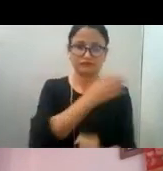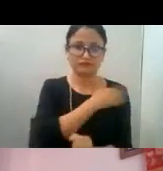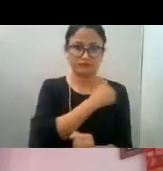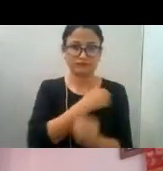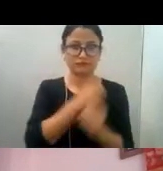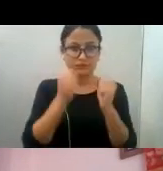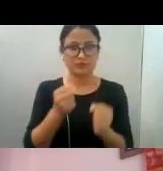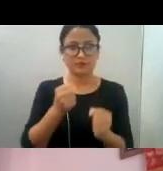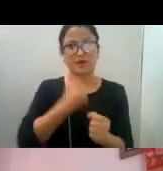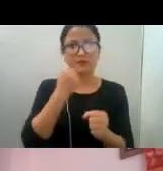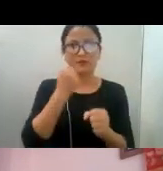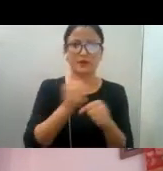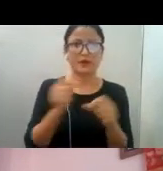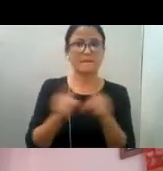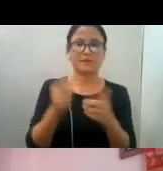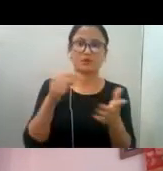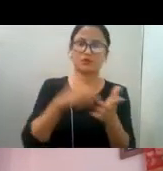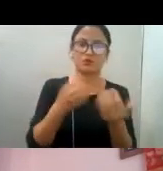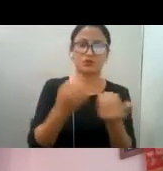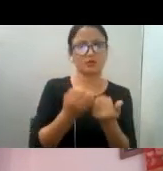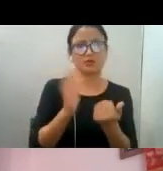आफ्नो कामहरू पनि गर्न थालेँ.